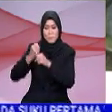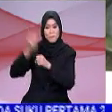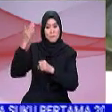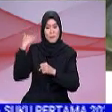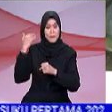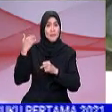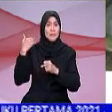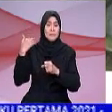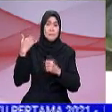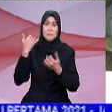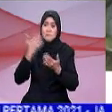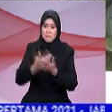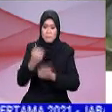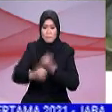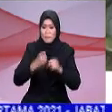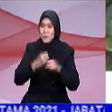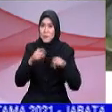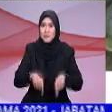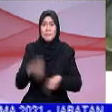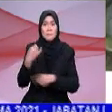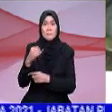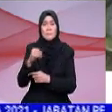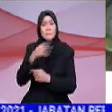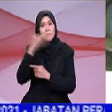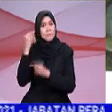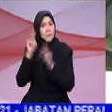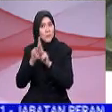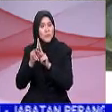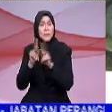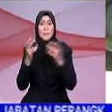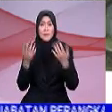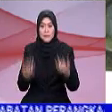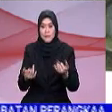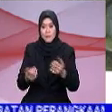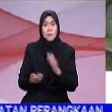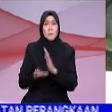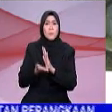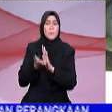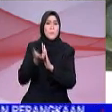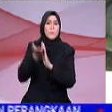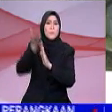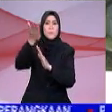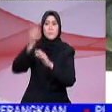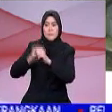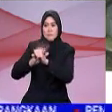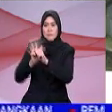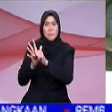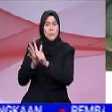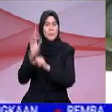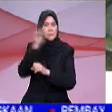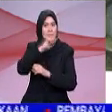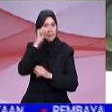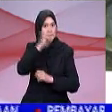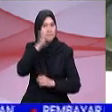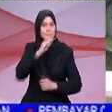pada hari ini dan sebagainya. Bagi saya, peningkatan COVID-19 pada hari ini adalah begitu ketara.